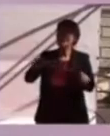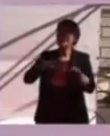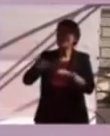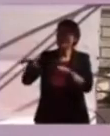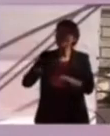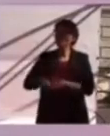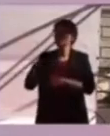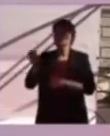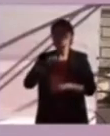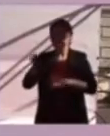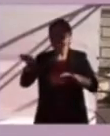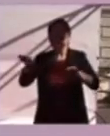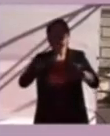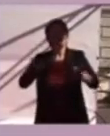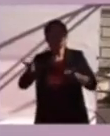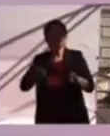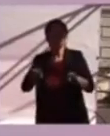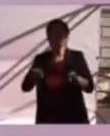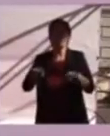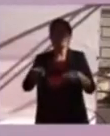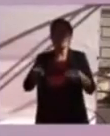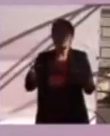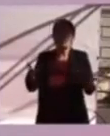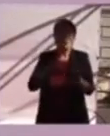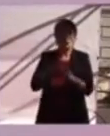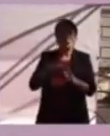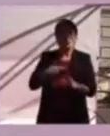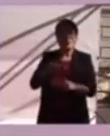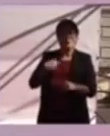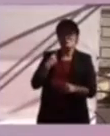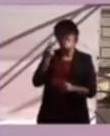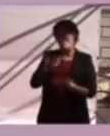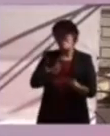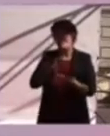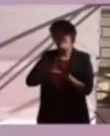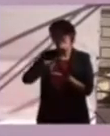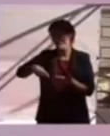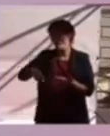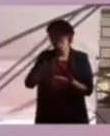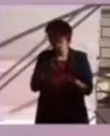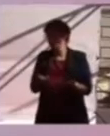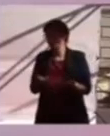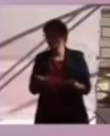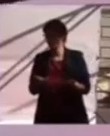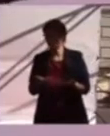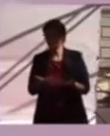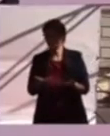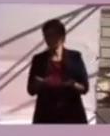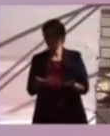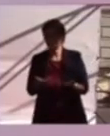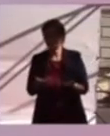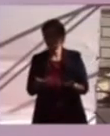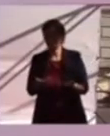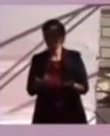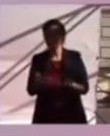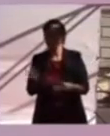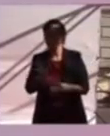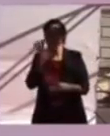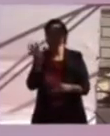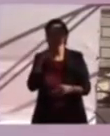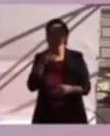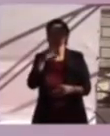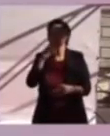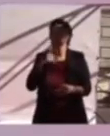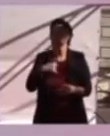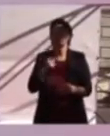noi una delle proposte ad esempio qui facciamo che non è per anche qui cari che apre spia torio creare un problema quando si dice torniamo al